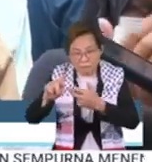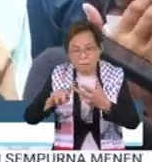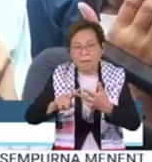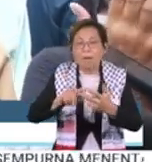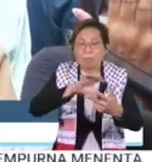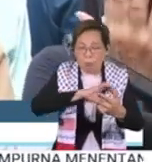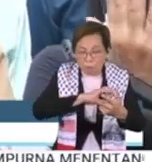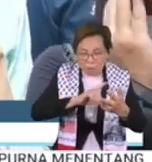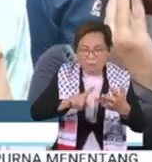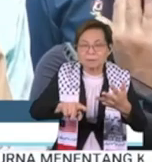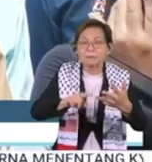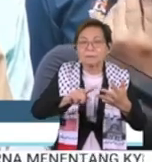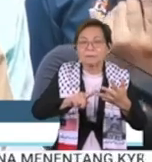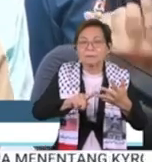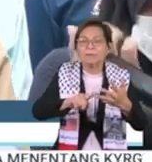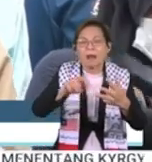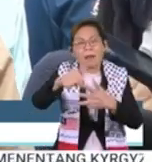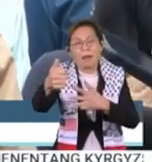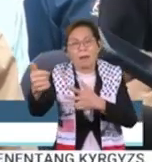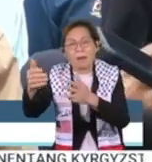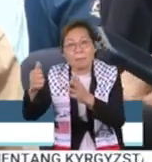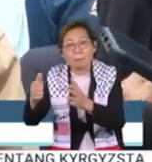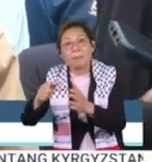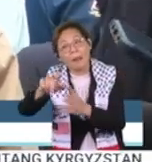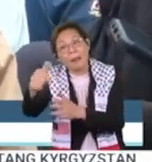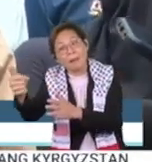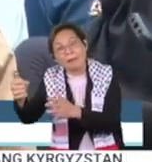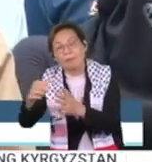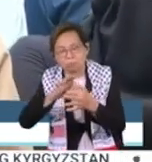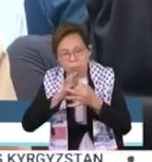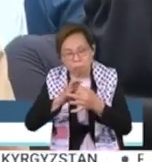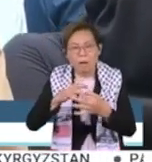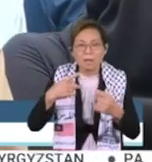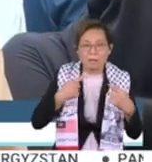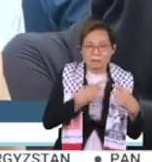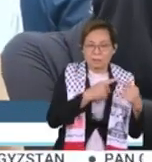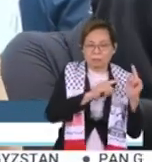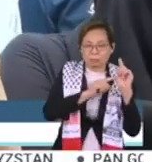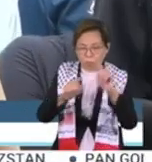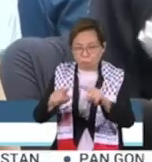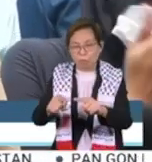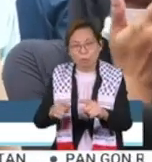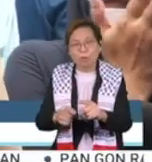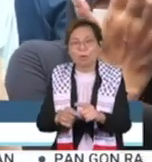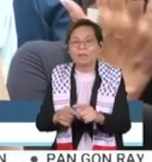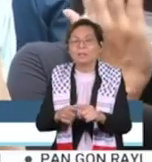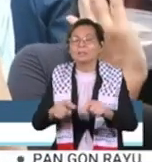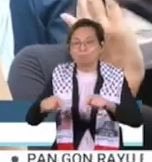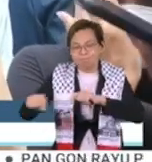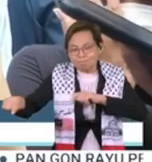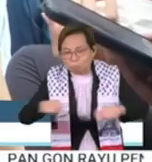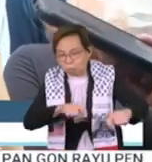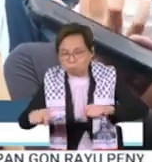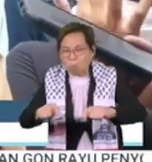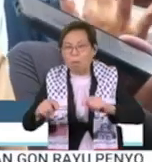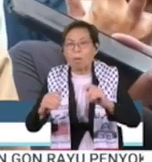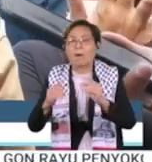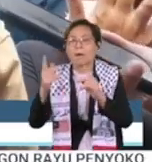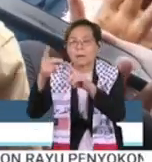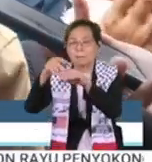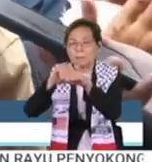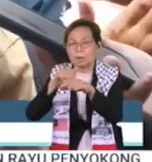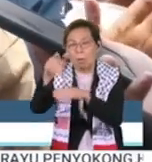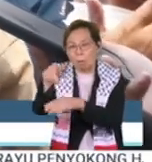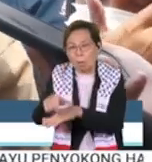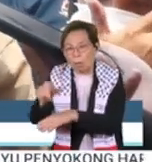dengan pihak polis dan pihak-pihak lain lah untuk memastikan bila kita turun kita dapat ambil tindakan yang sewajarnya kepada